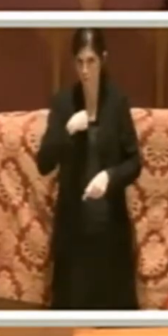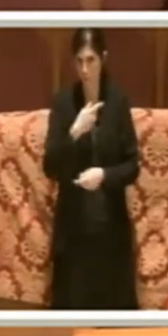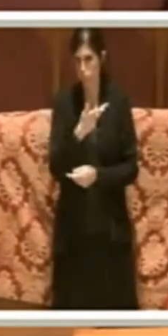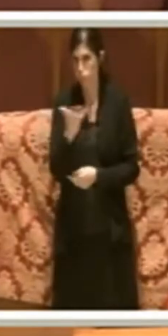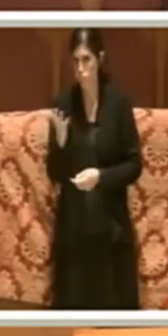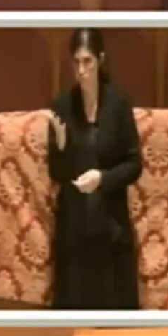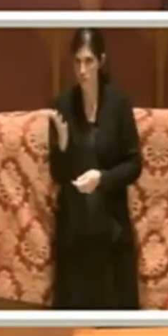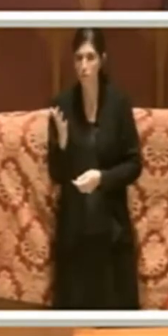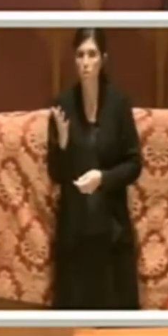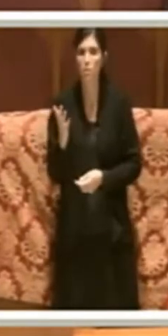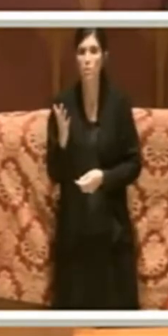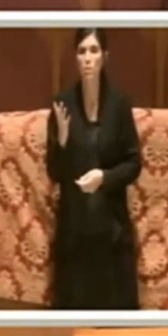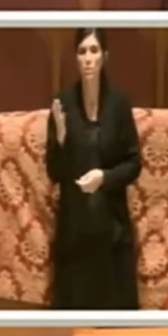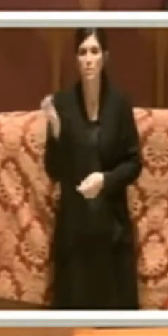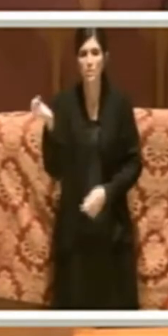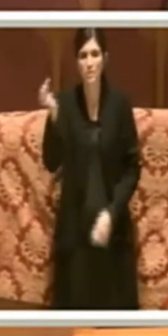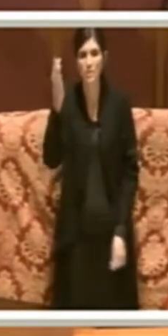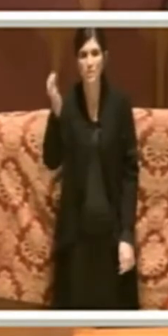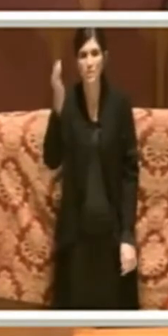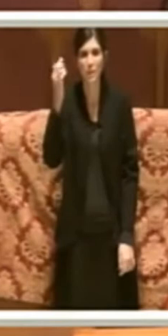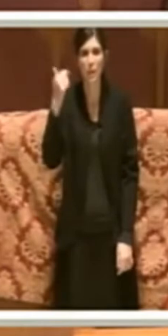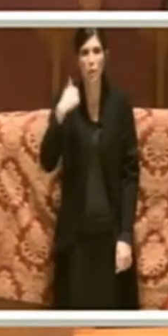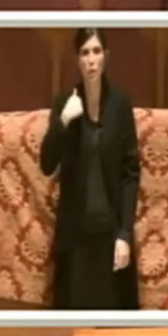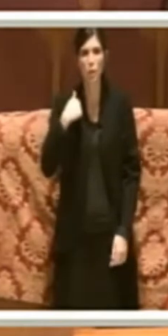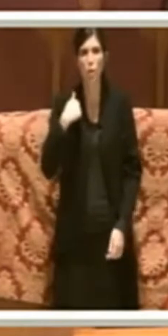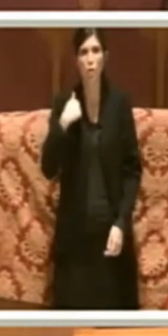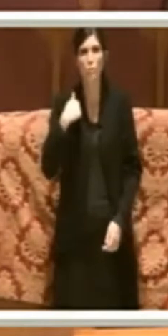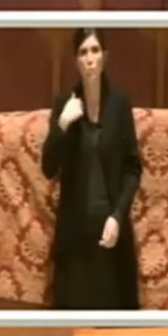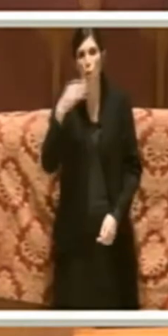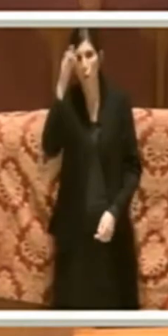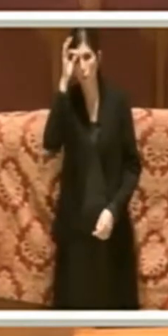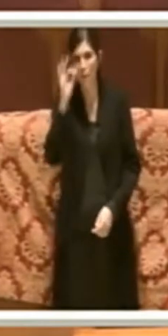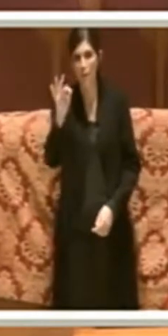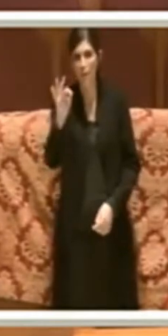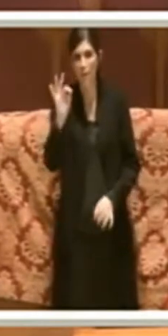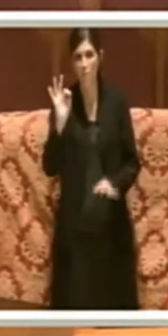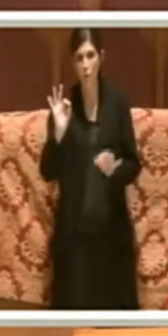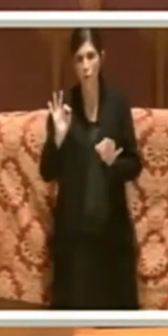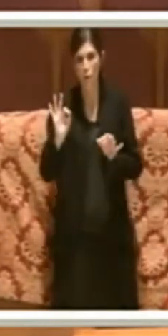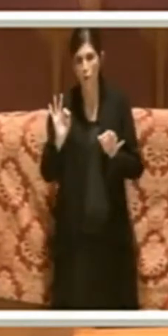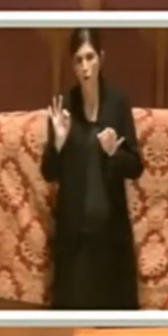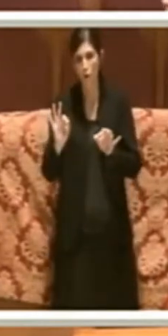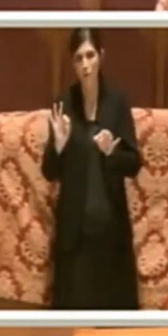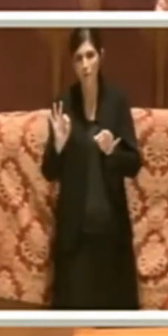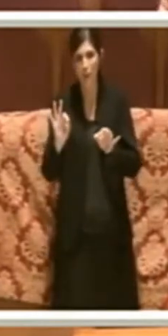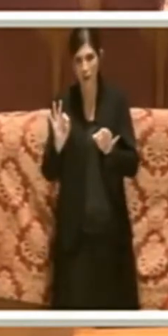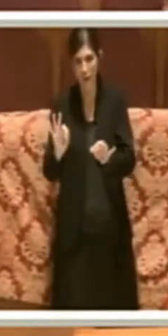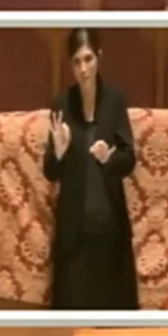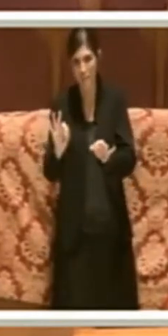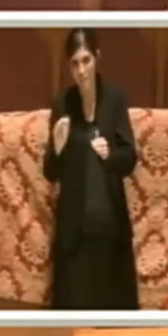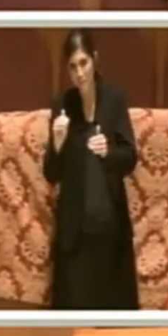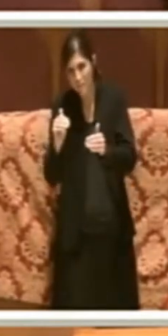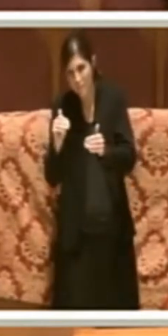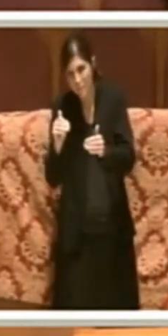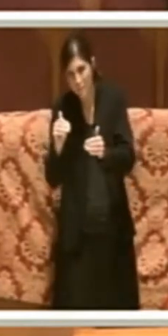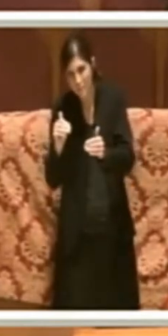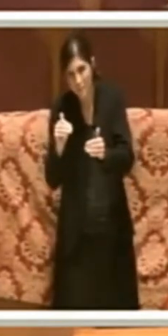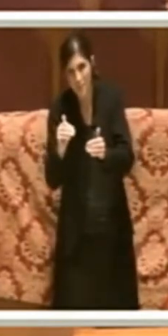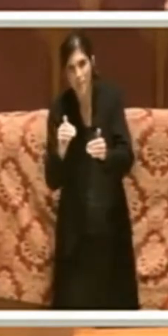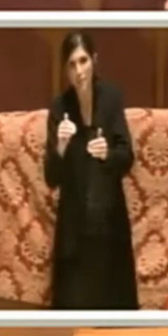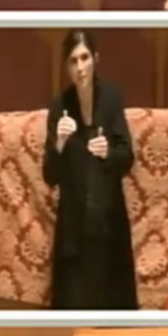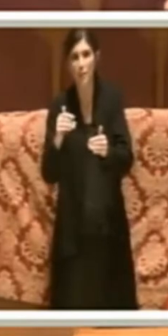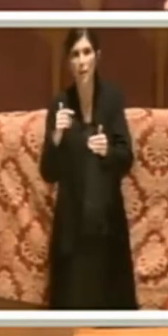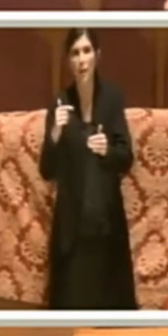volta mi sono solo avvicinato a questo obiettivo, diciamo, ovviamente non posso che essere